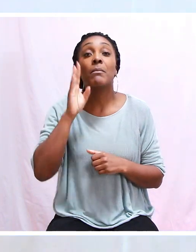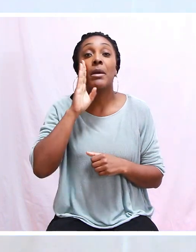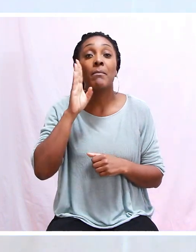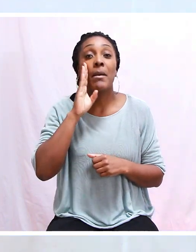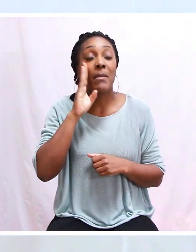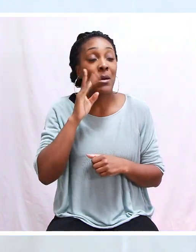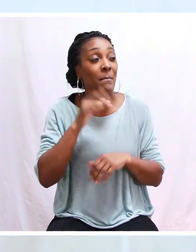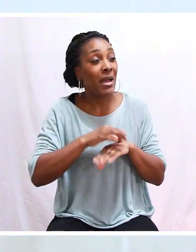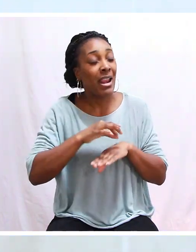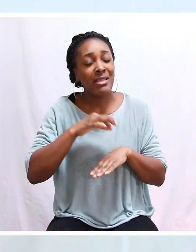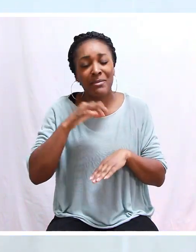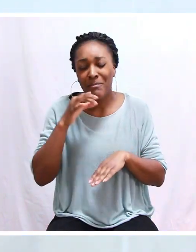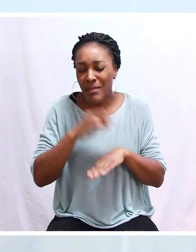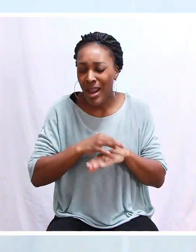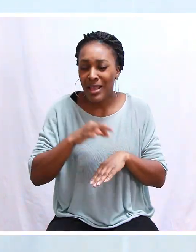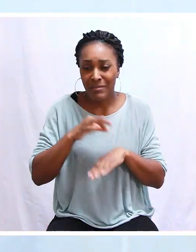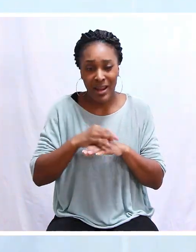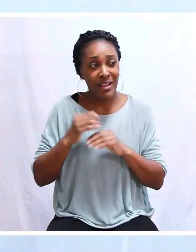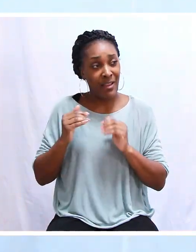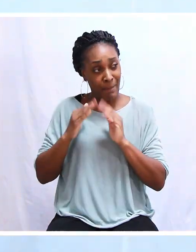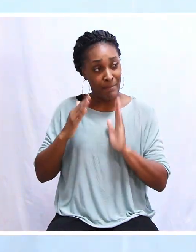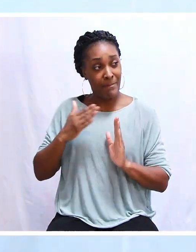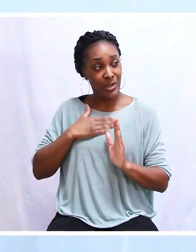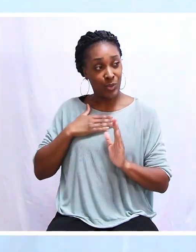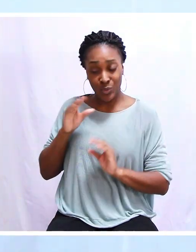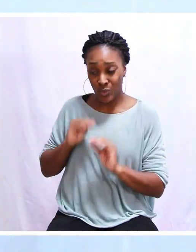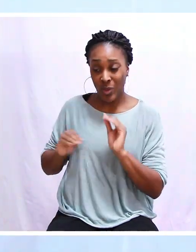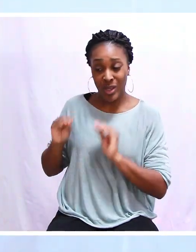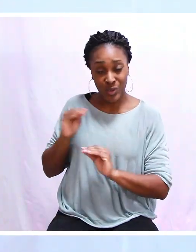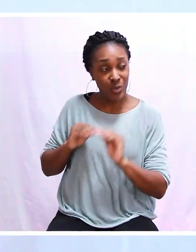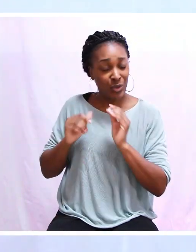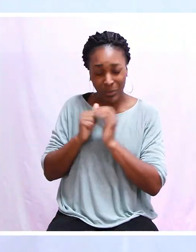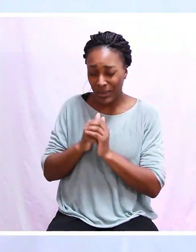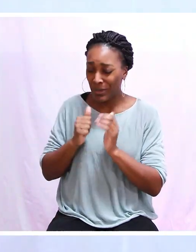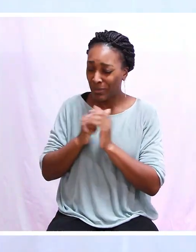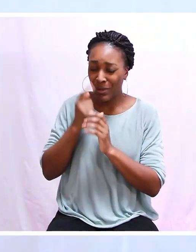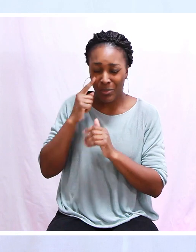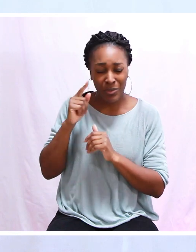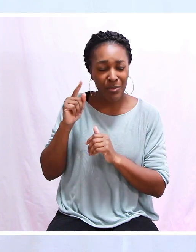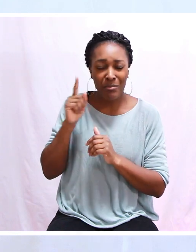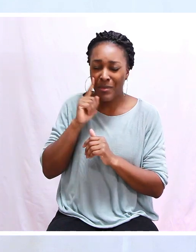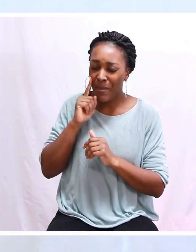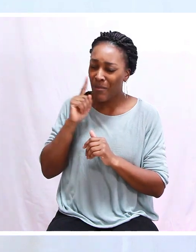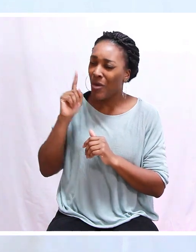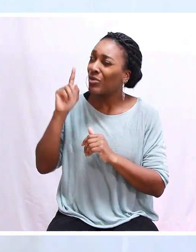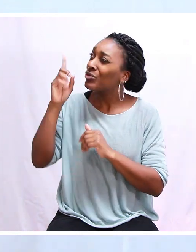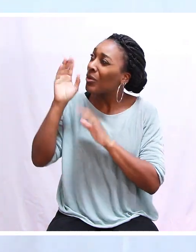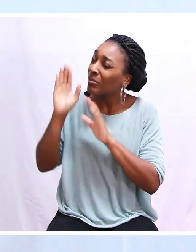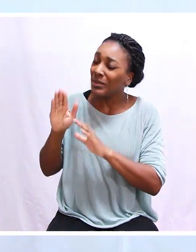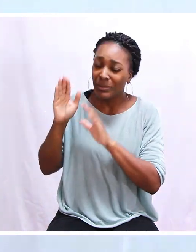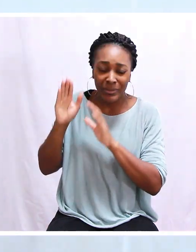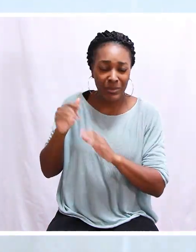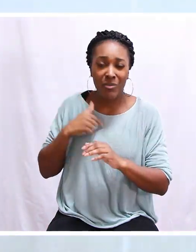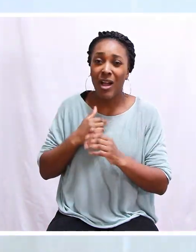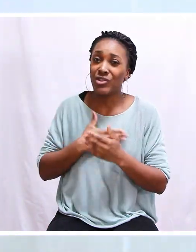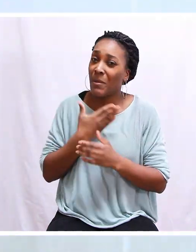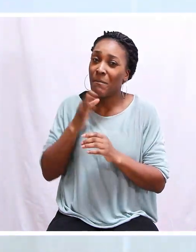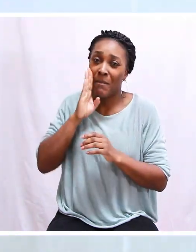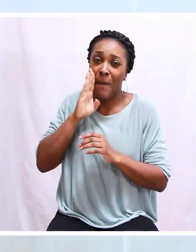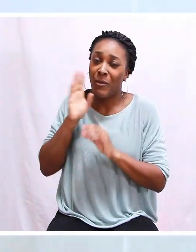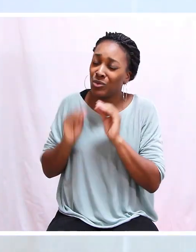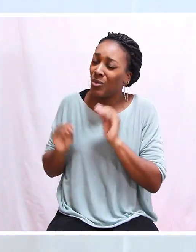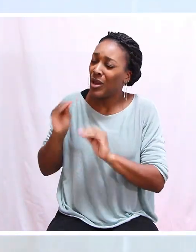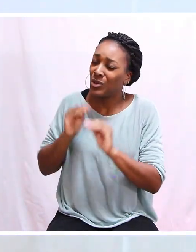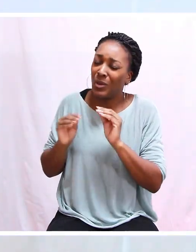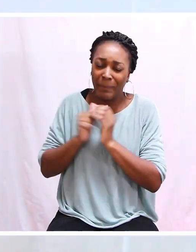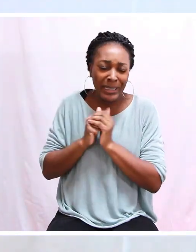là longtemps malade, elle était dans ma maison et je prenais soin d'elle et je priais pour elle et je priais pour que Dieu la conserve sa vie. J'étais vraiment attaché à ma mère. Et elle dit,